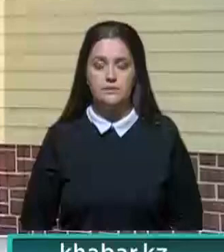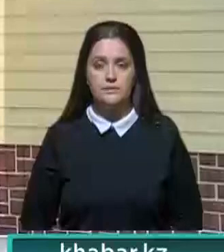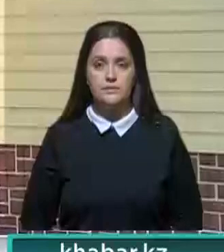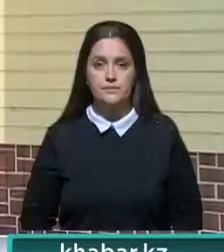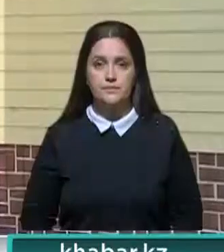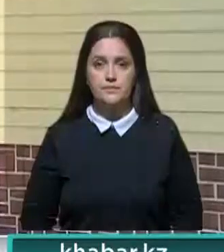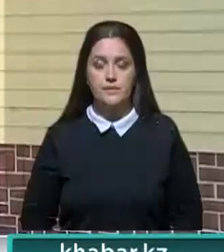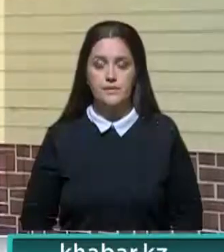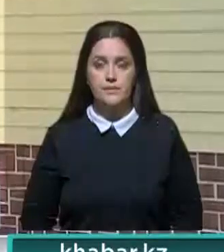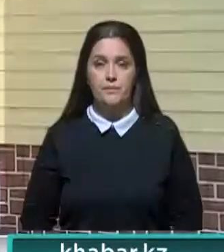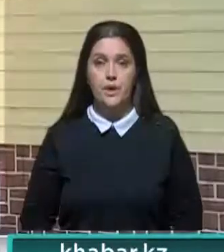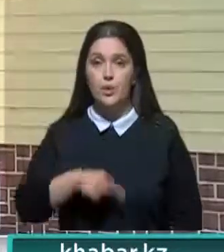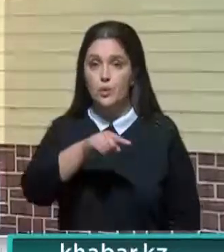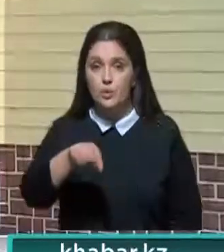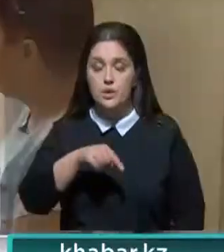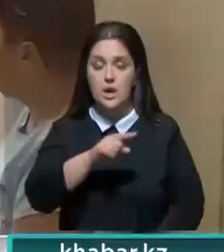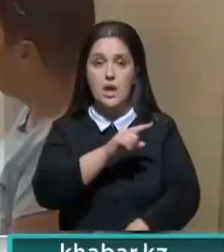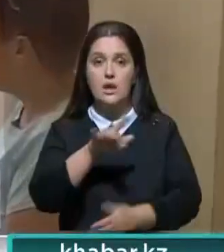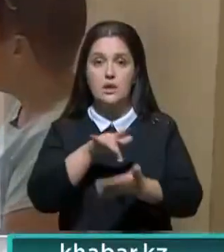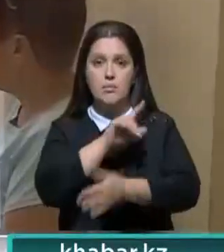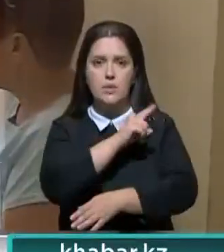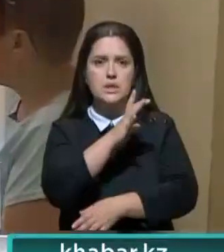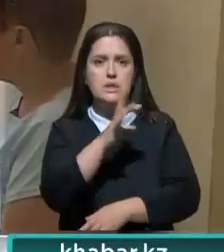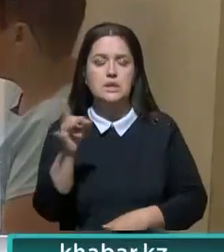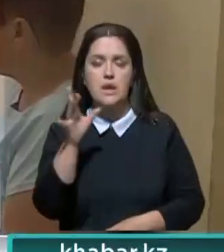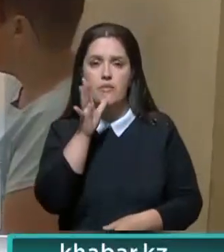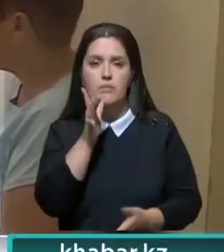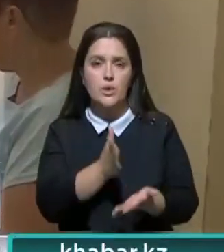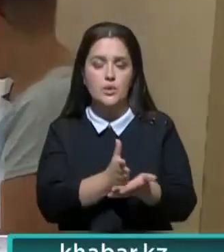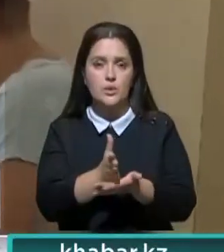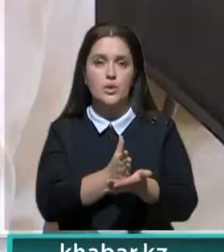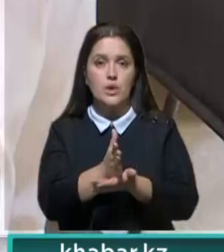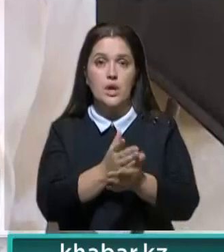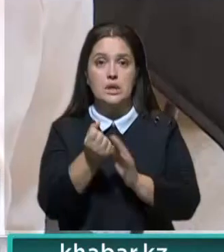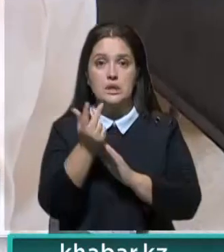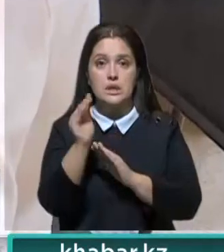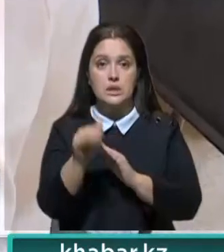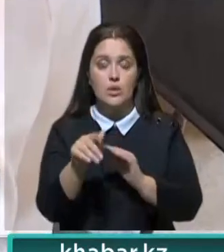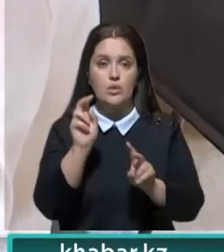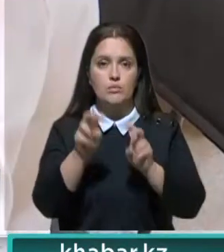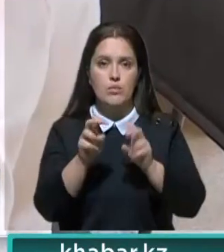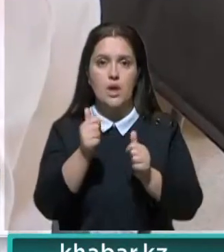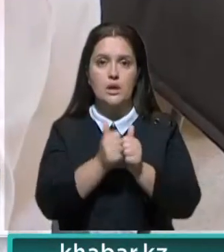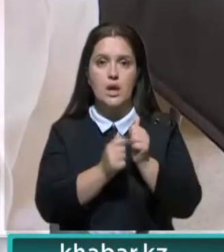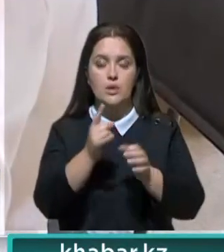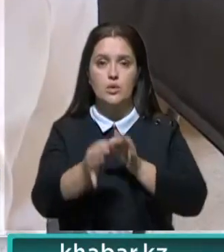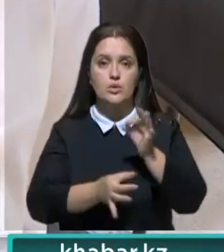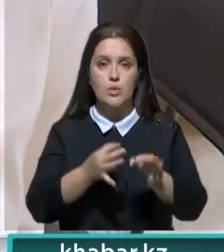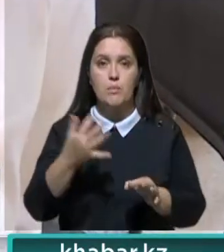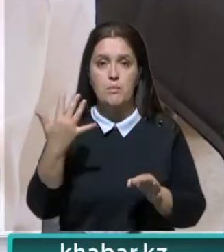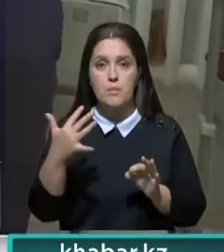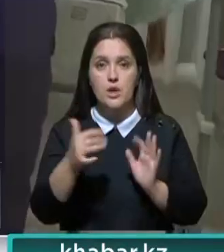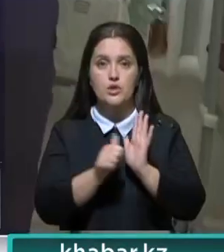травматологический пункт при рудницкой городской больнице Работает еще с советских времен ежегодно здесь принимают по 13 тысяч пациентов это Каждые сутки в среднем по